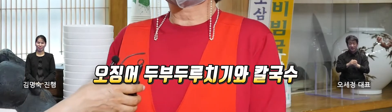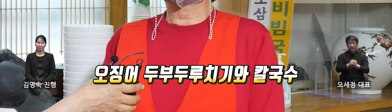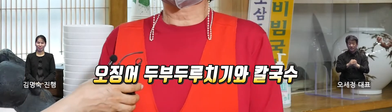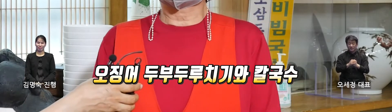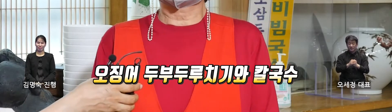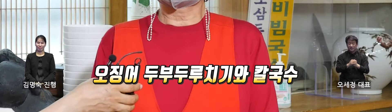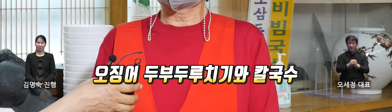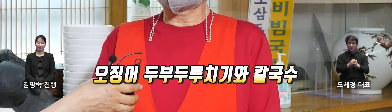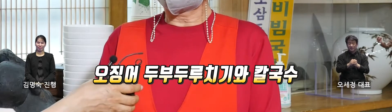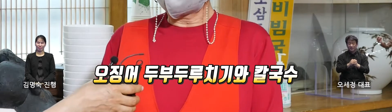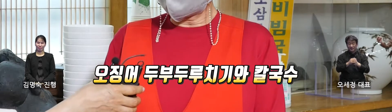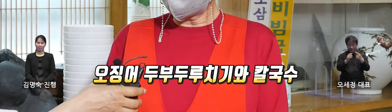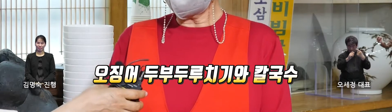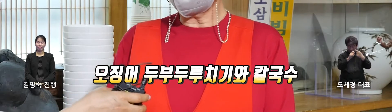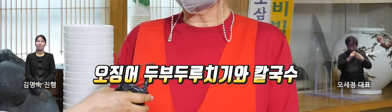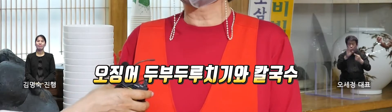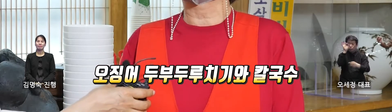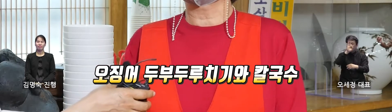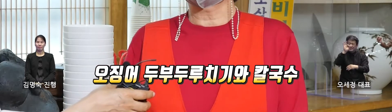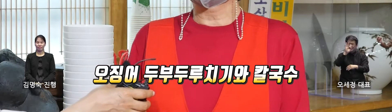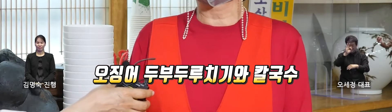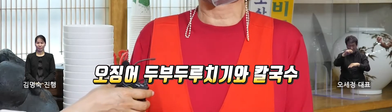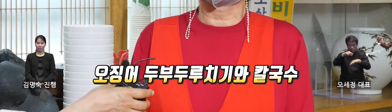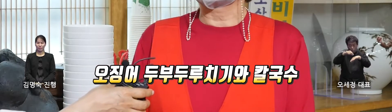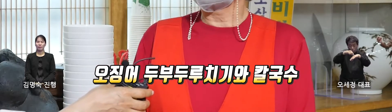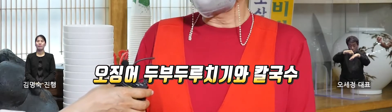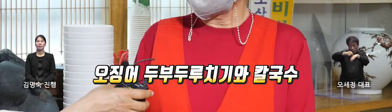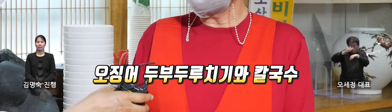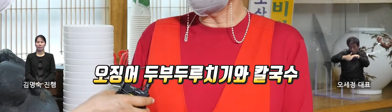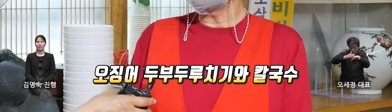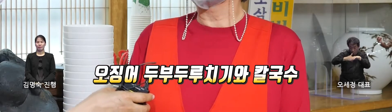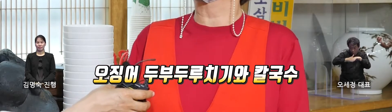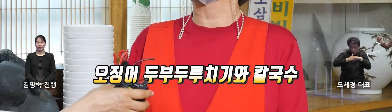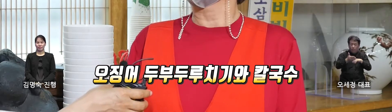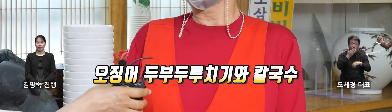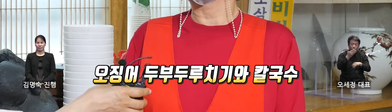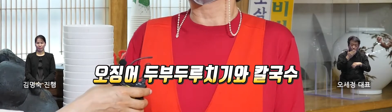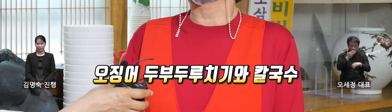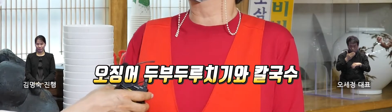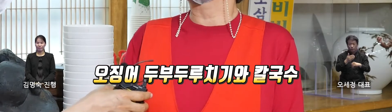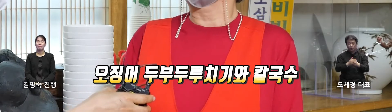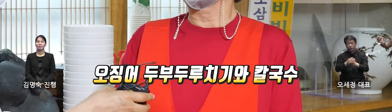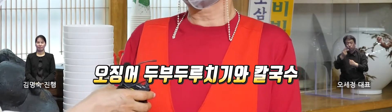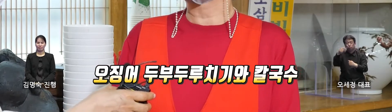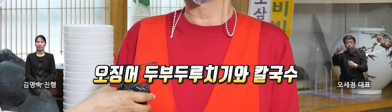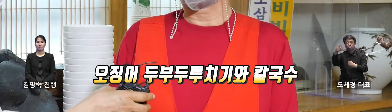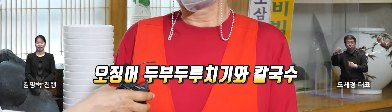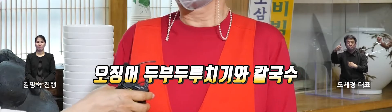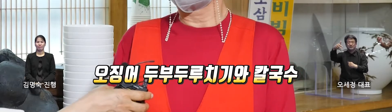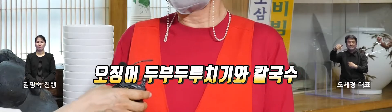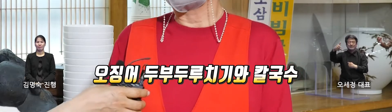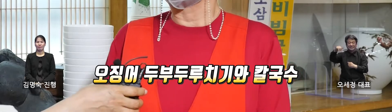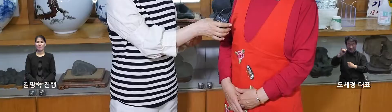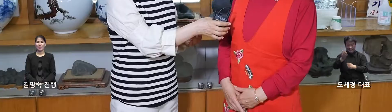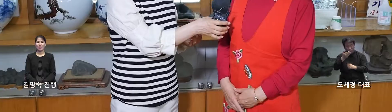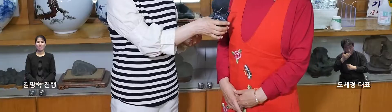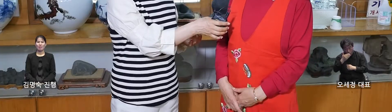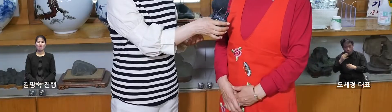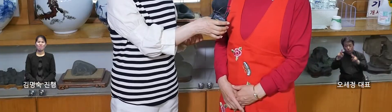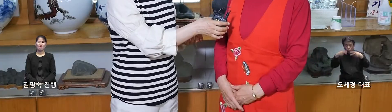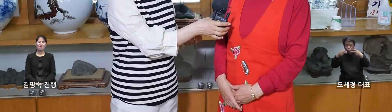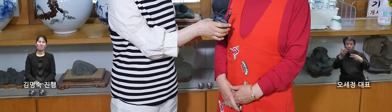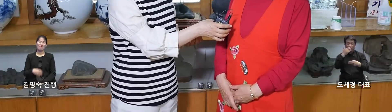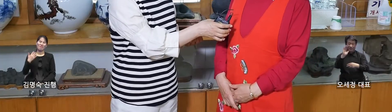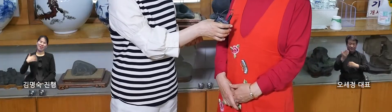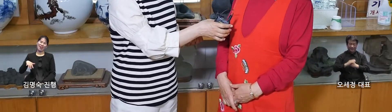뭐 돼지 수육 드시고 네. 그다음에 두루치기 드시고 국수 드시고 그렇게 드십니다.